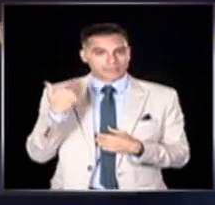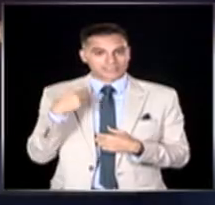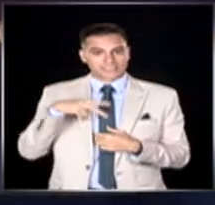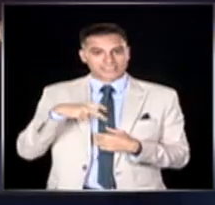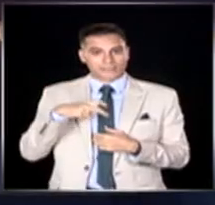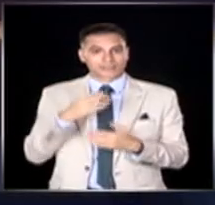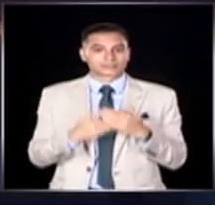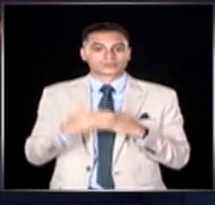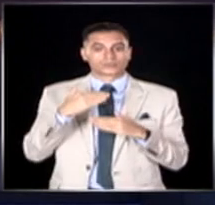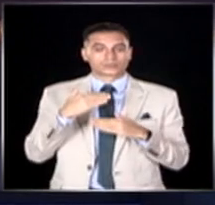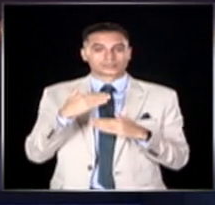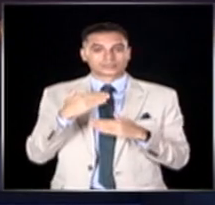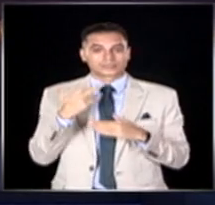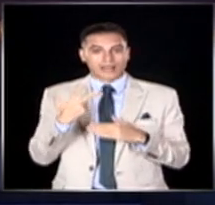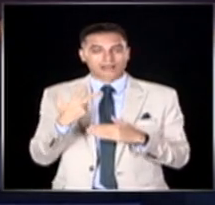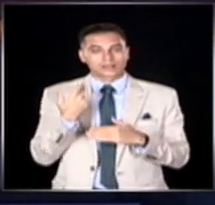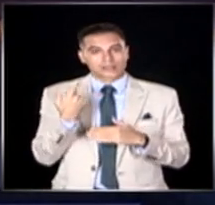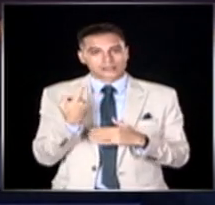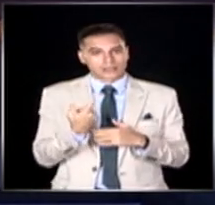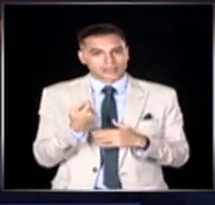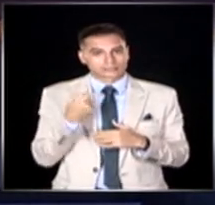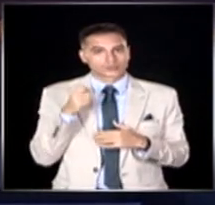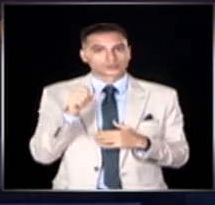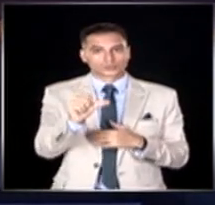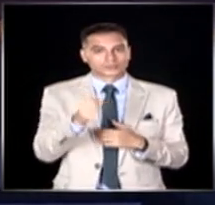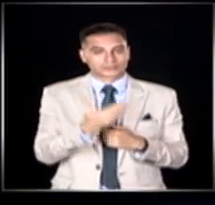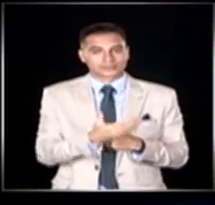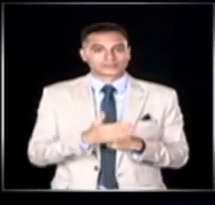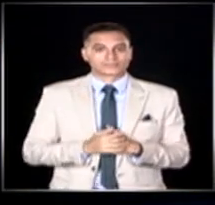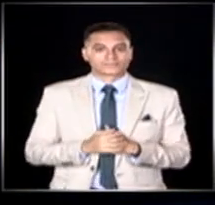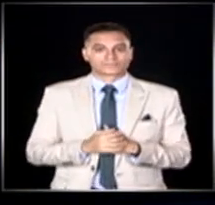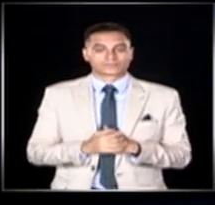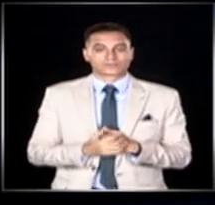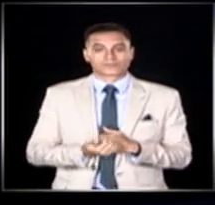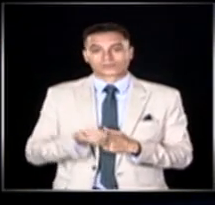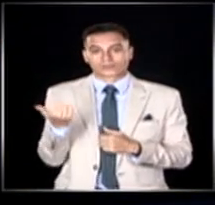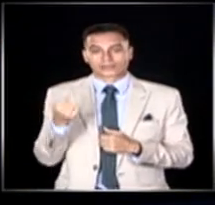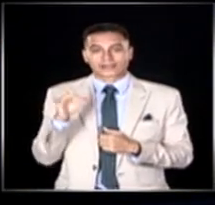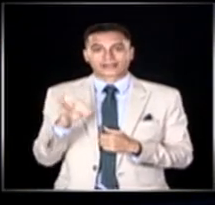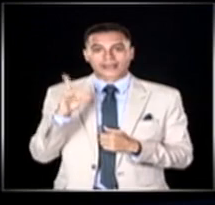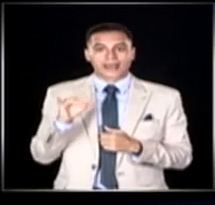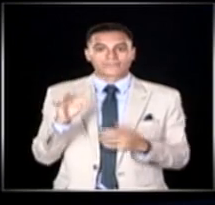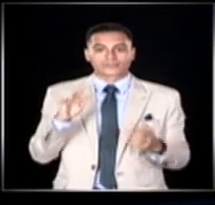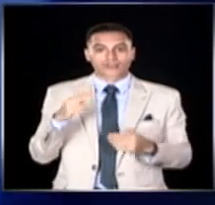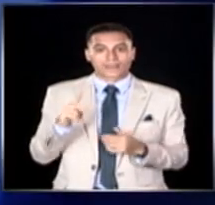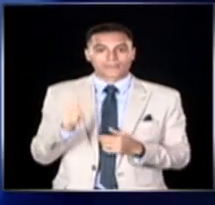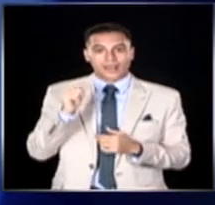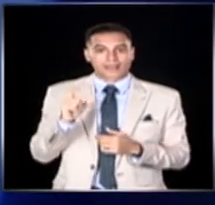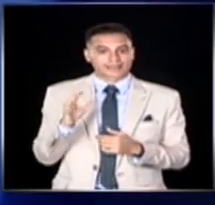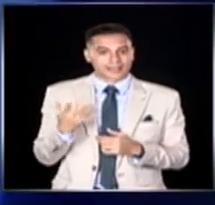80. 80 و3 إجابات صح بقيته 95. ريهام شعبان كنتوا